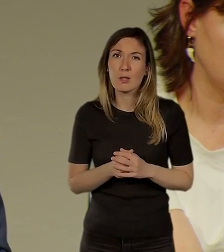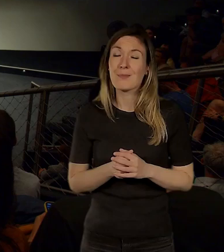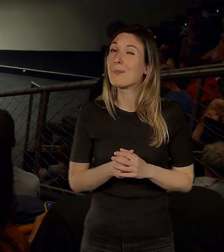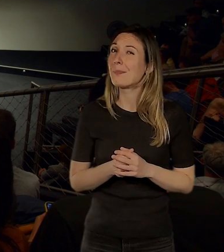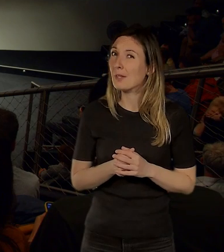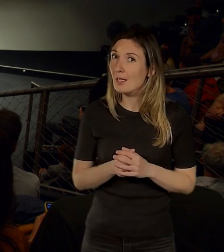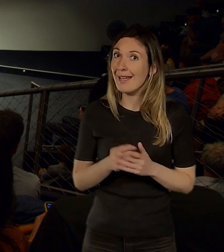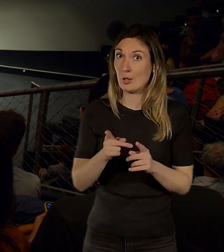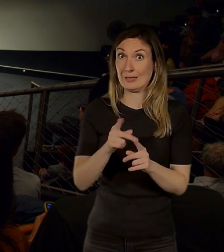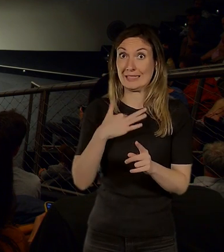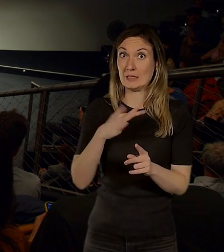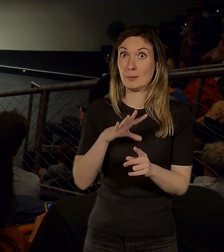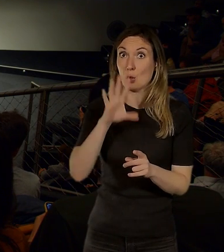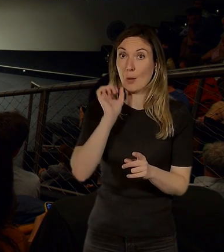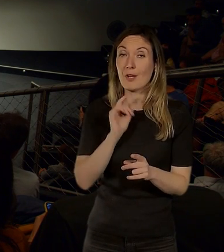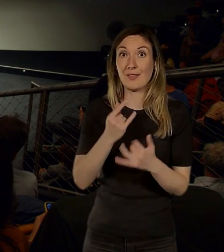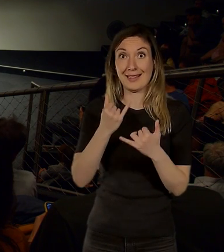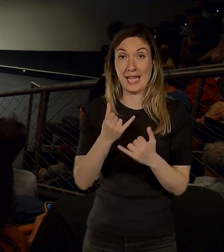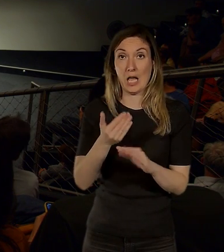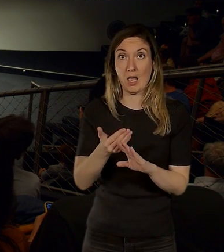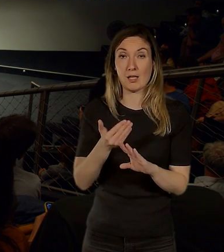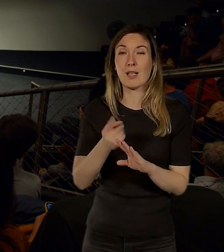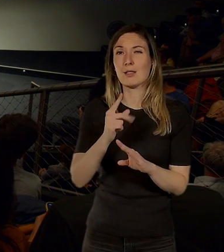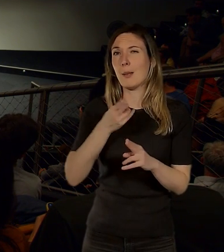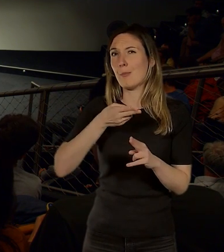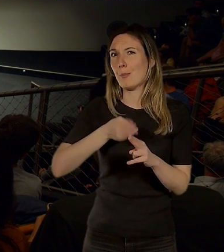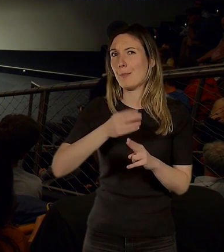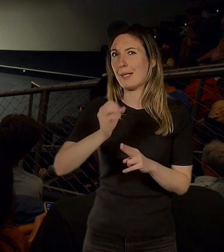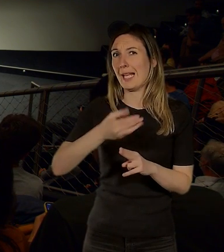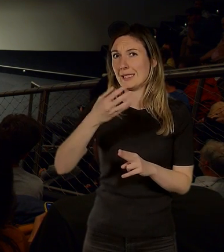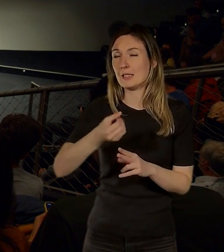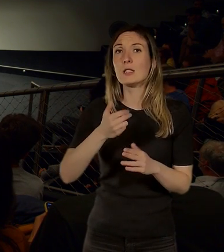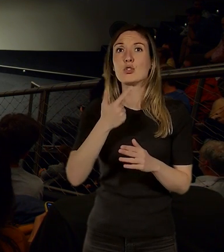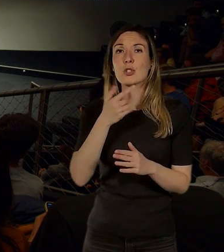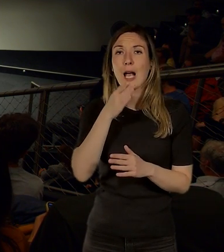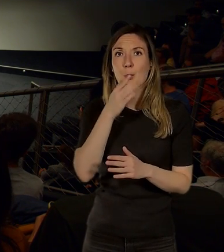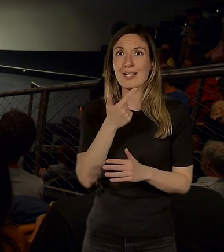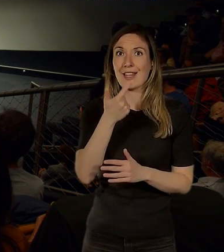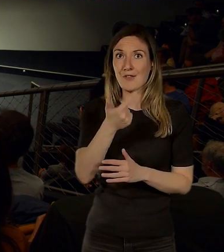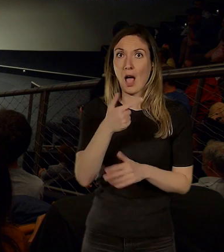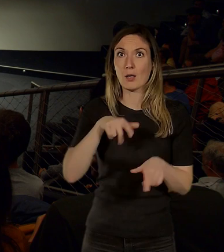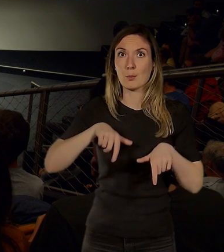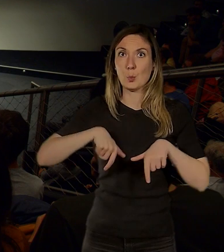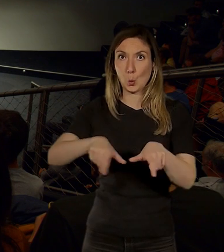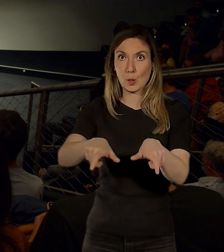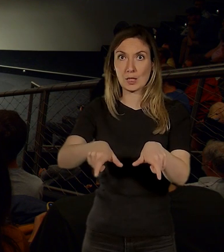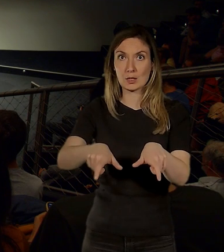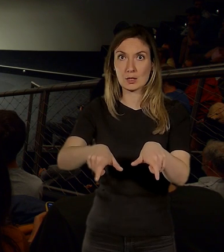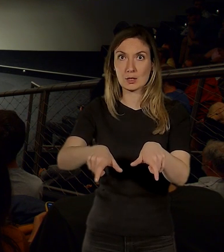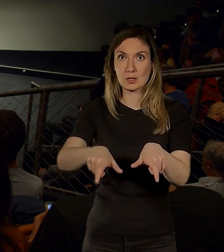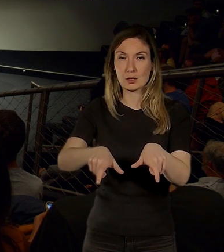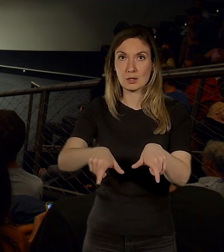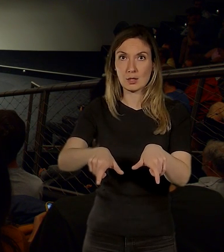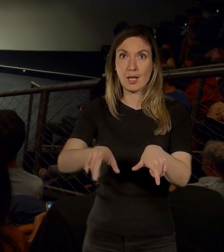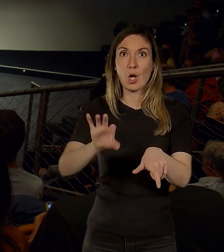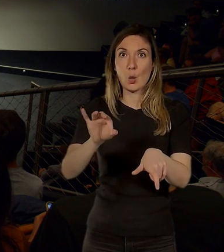Jestli jsem to pochopila správně, tak v posledních prezentacích se počítalo jenom s 2 jízdníma pruhama na magistrále naproti